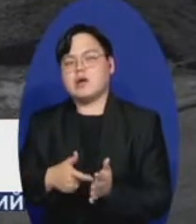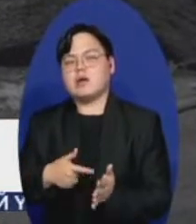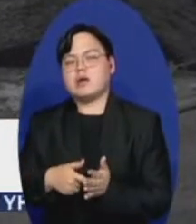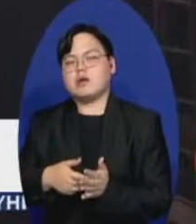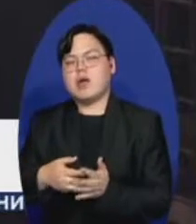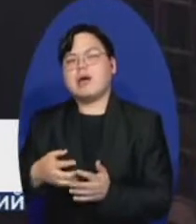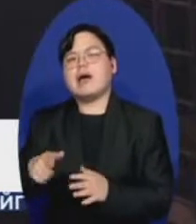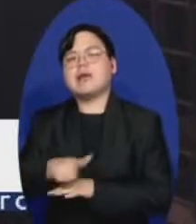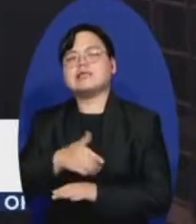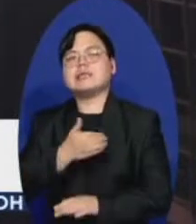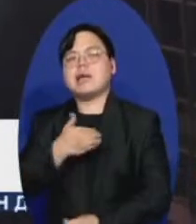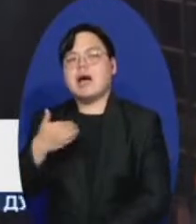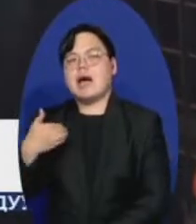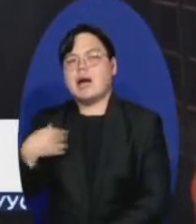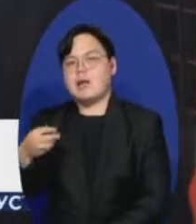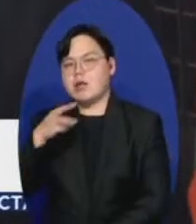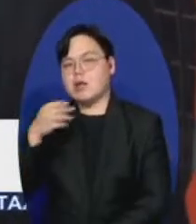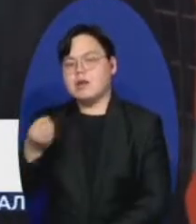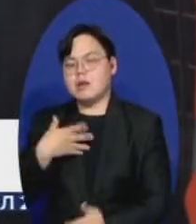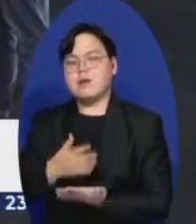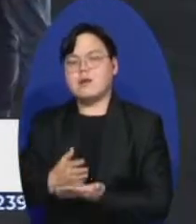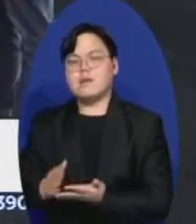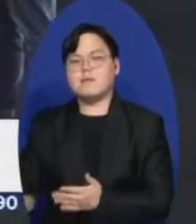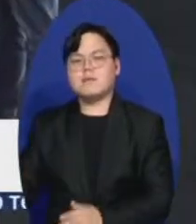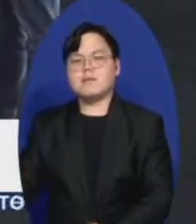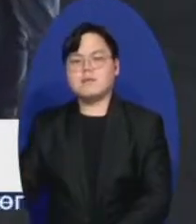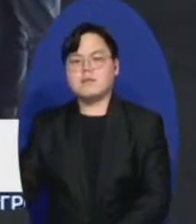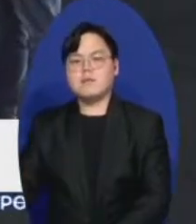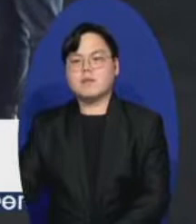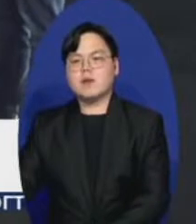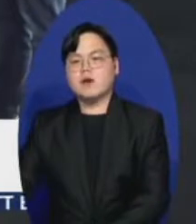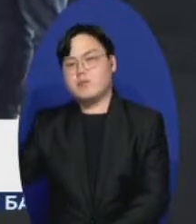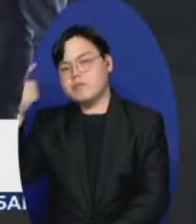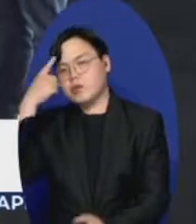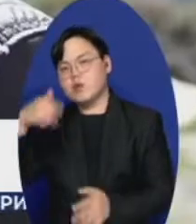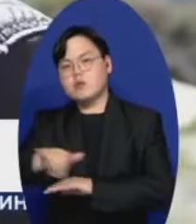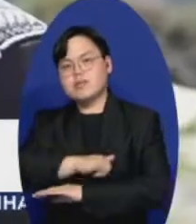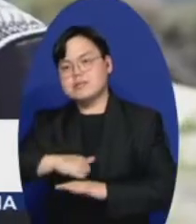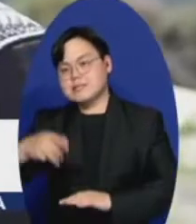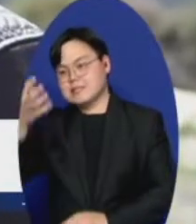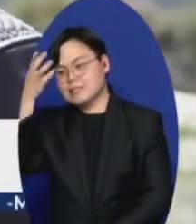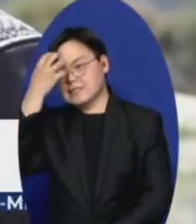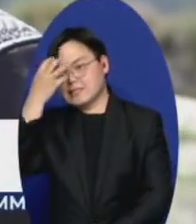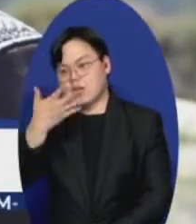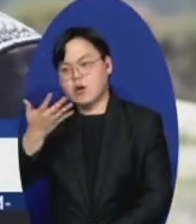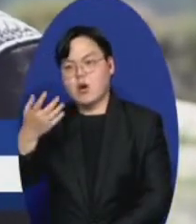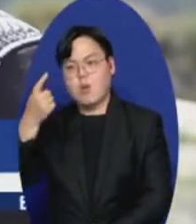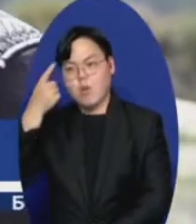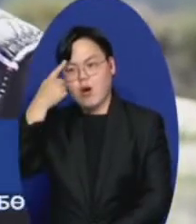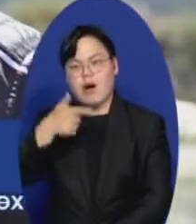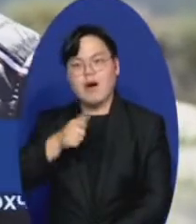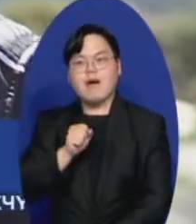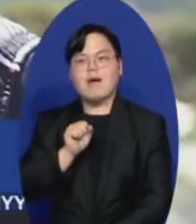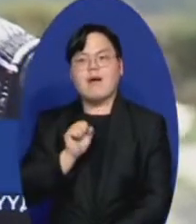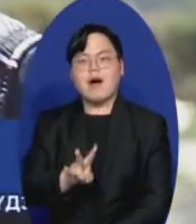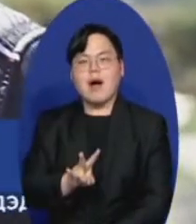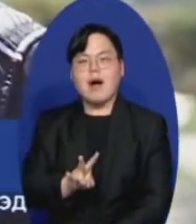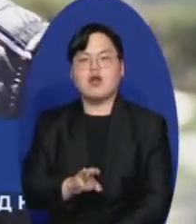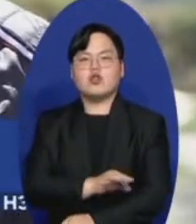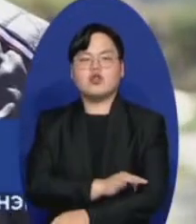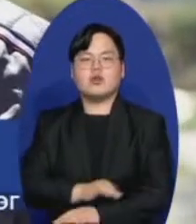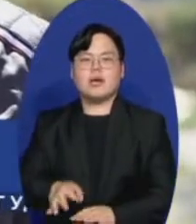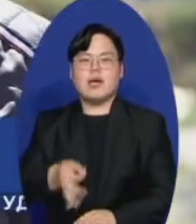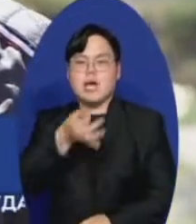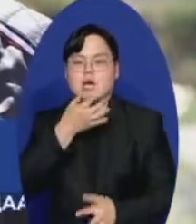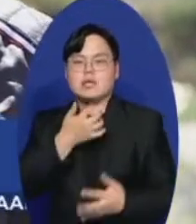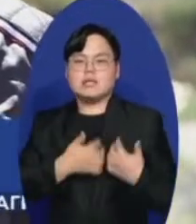бодлого зохицуулалтын газрын дарга онцоллоо. Монгол улсаас засаа газар бол одоо Монгол ган тийм ээ ийм одоо төслийг